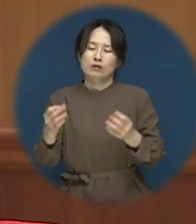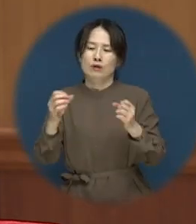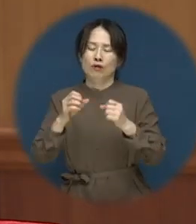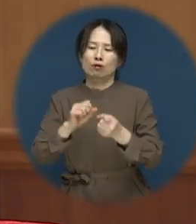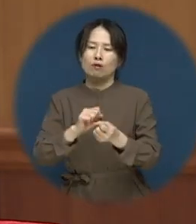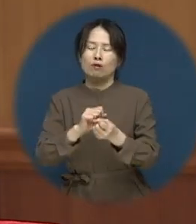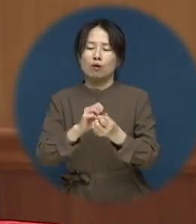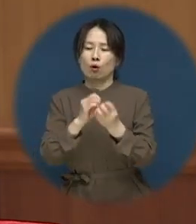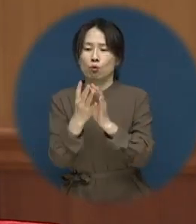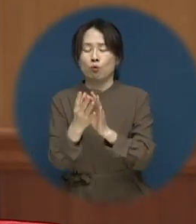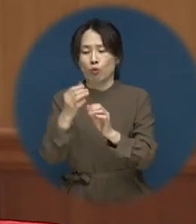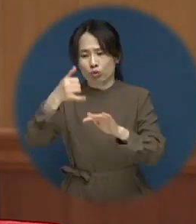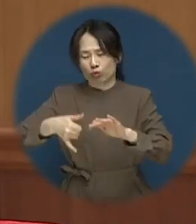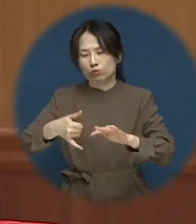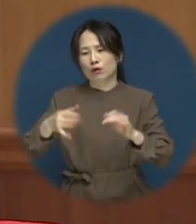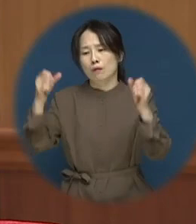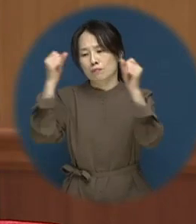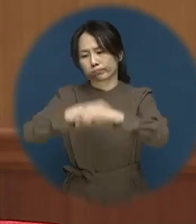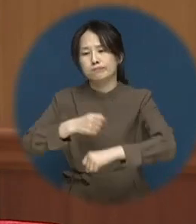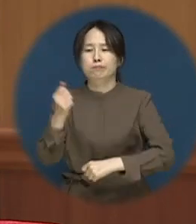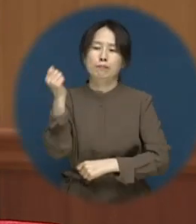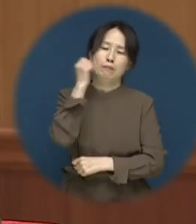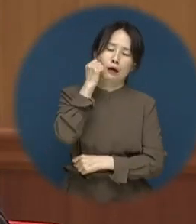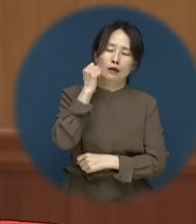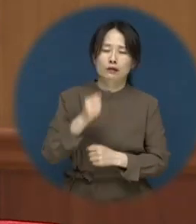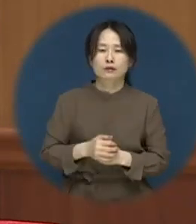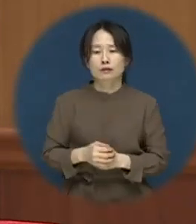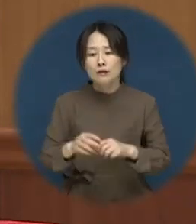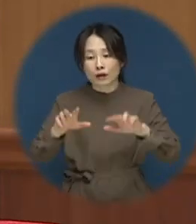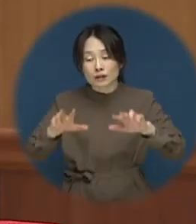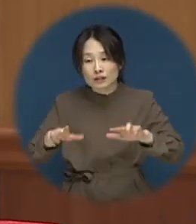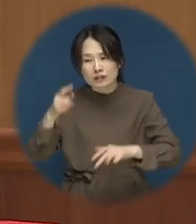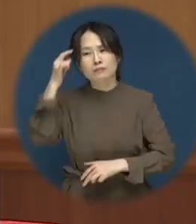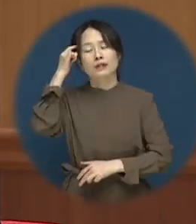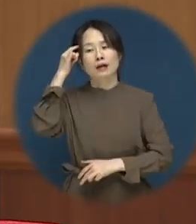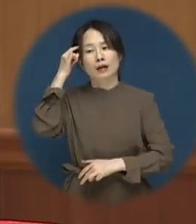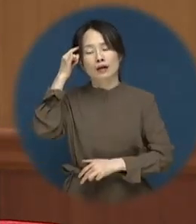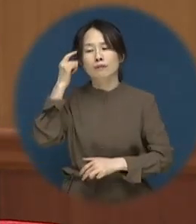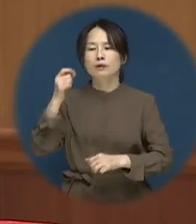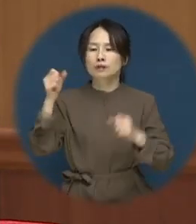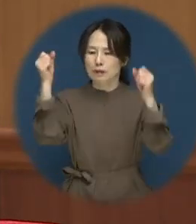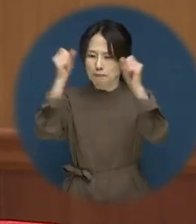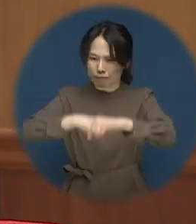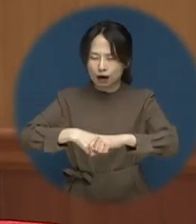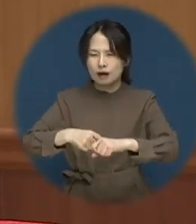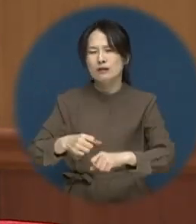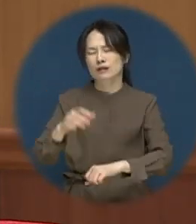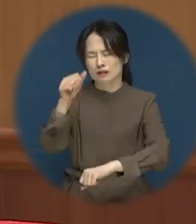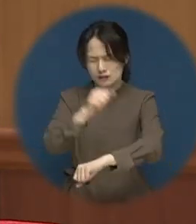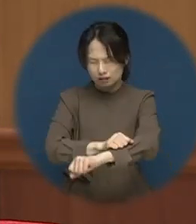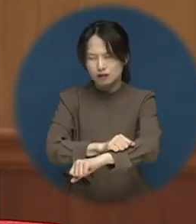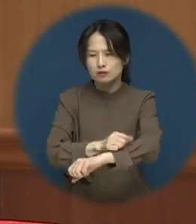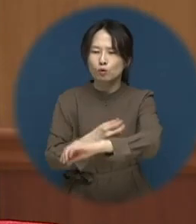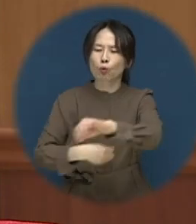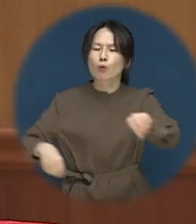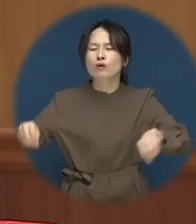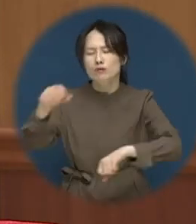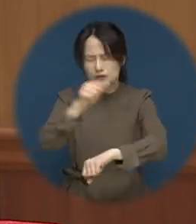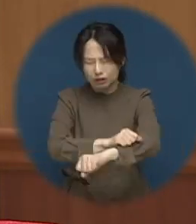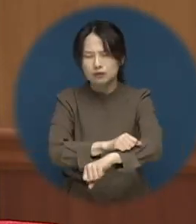왜요? 그 힘들기는 했지만은 지금 그때 잘 됐으면 지금 제가 나무를 치료하는 일은 안 했을 거